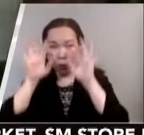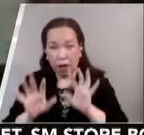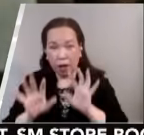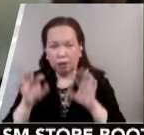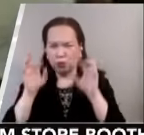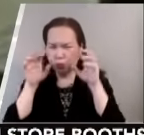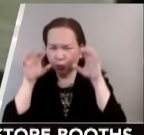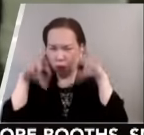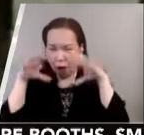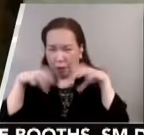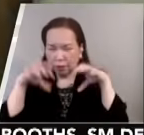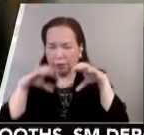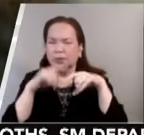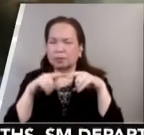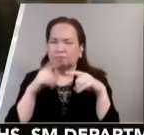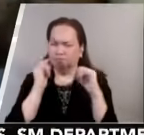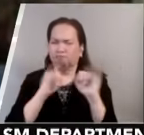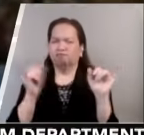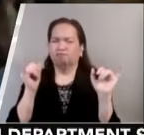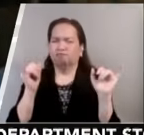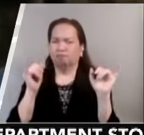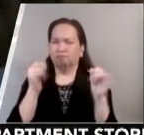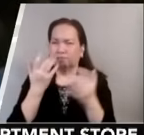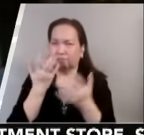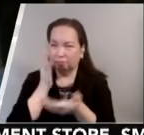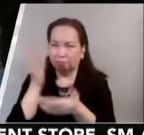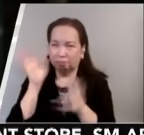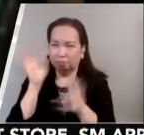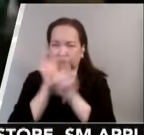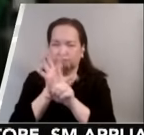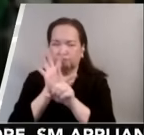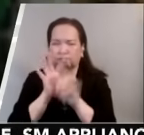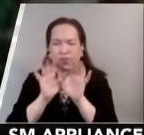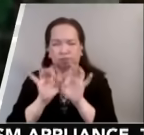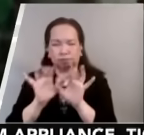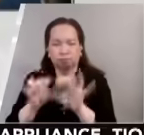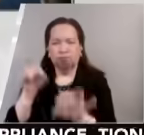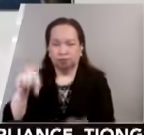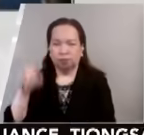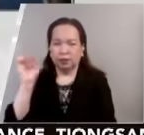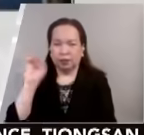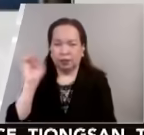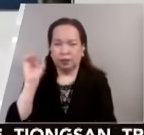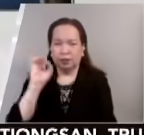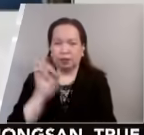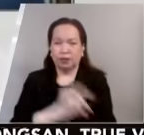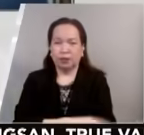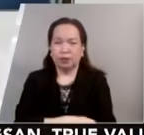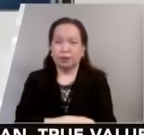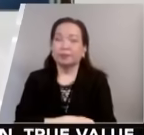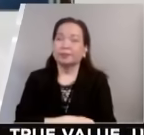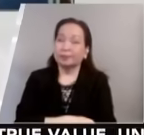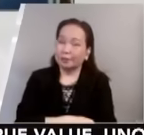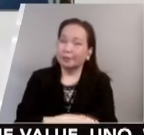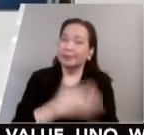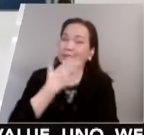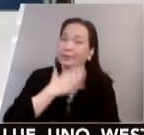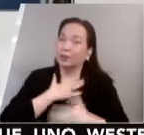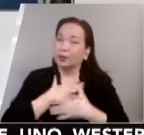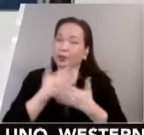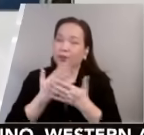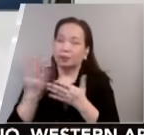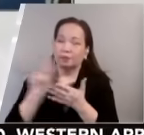at hanggang sa ngayon Tuloy pa rin ang pagdagsa ng mga mamimili ngayon rito Mariz Okay happy shopping Maraming salamat SAO